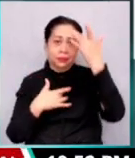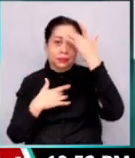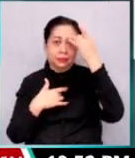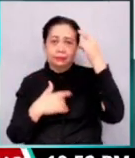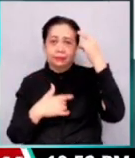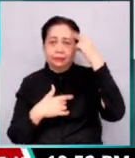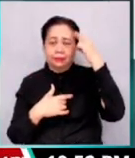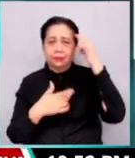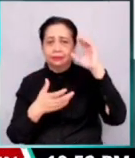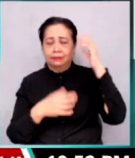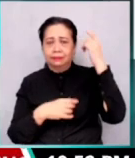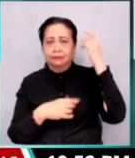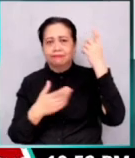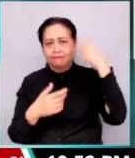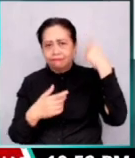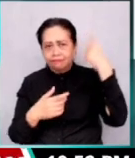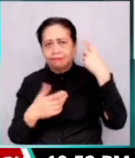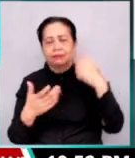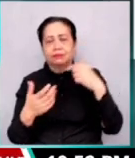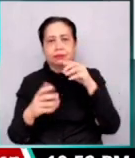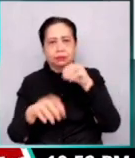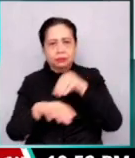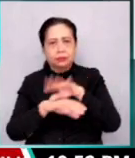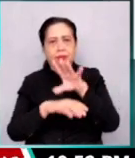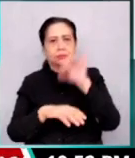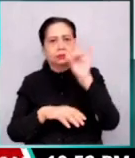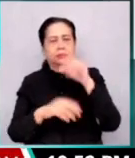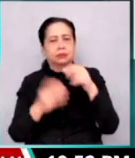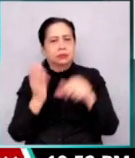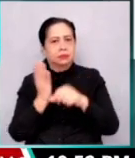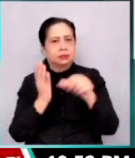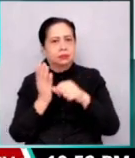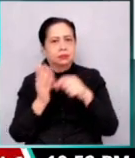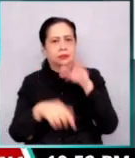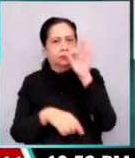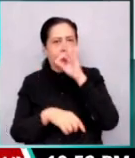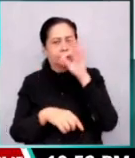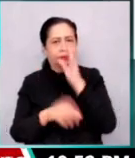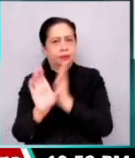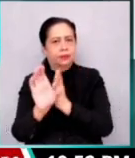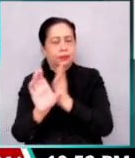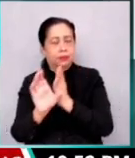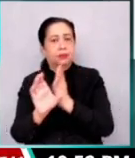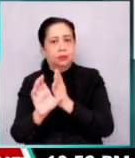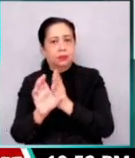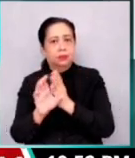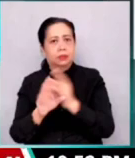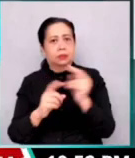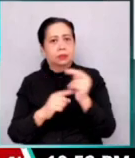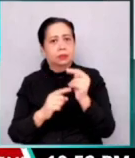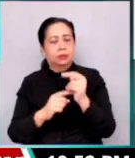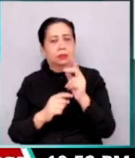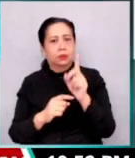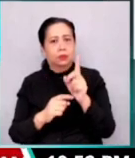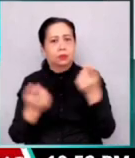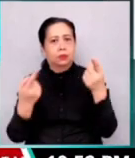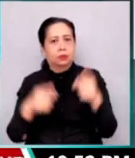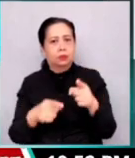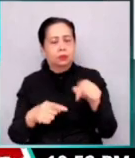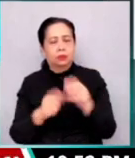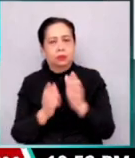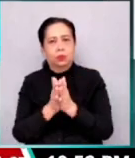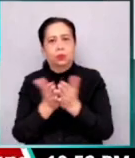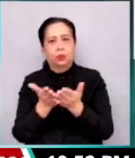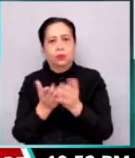ni Sisa. Sa nadiskubre raw niyang artikulo tungkol sa Filipino psychology, November 1 ito nangyari sa libro. Sakto